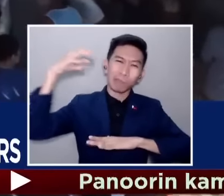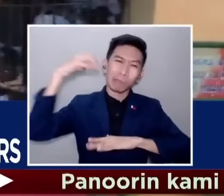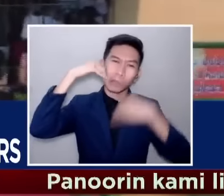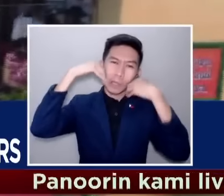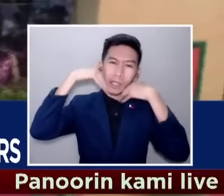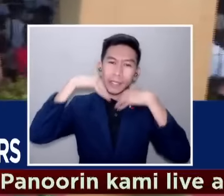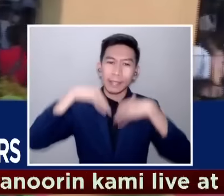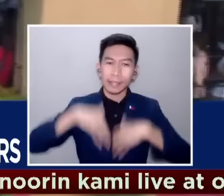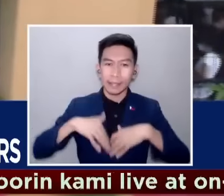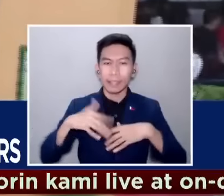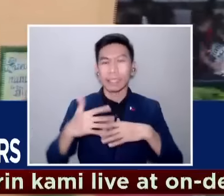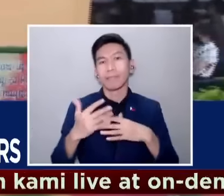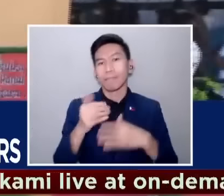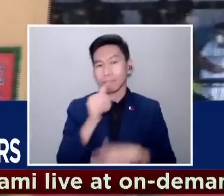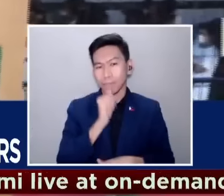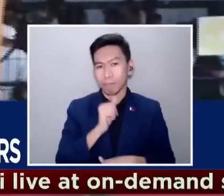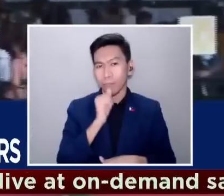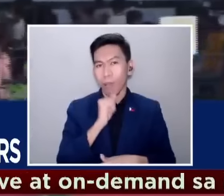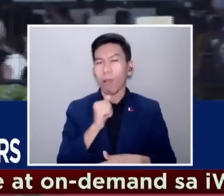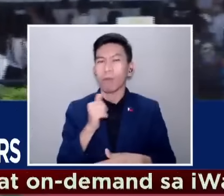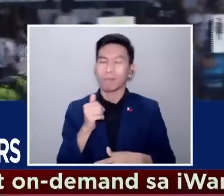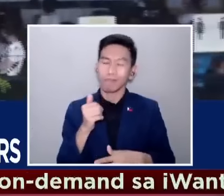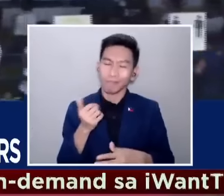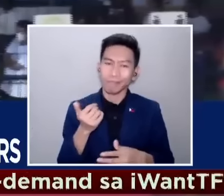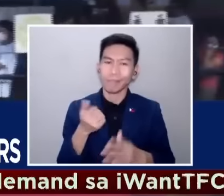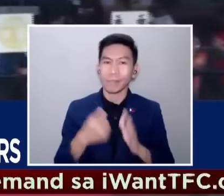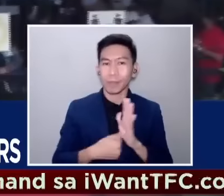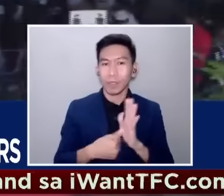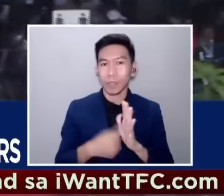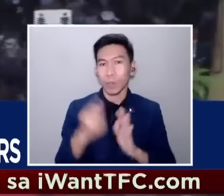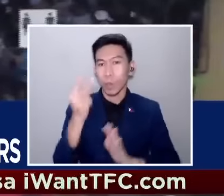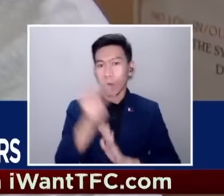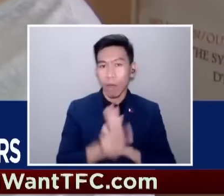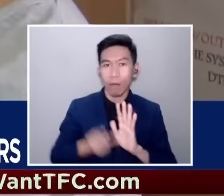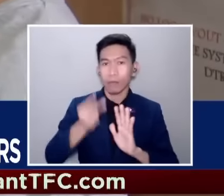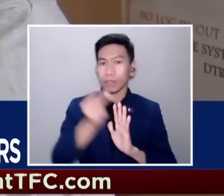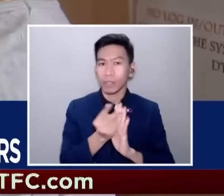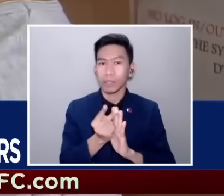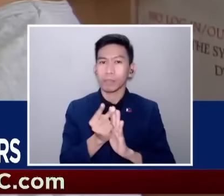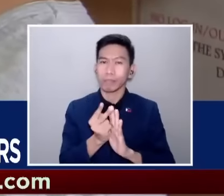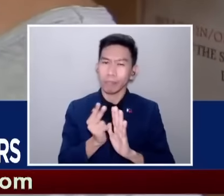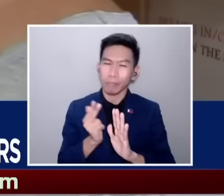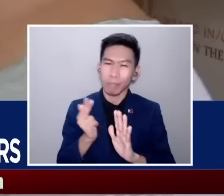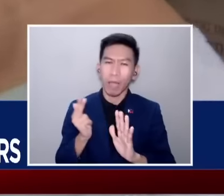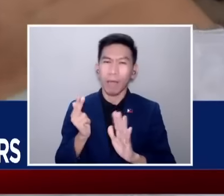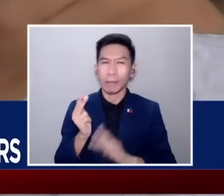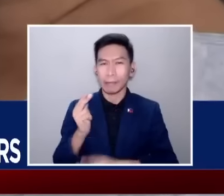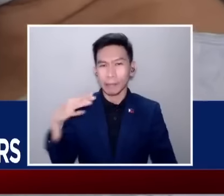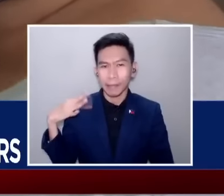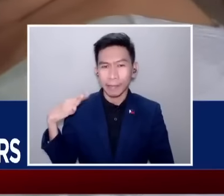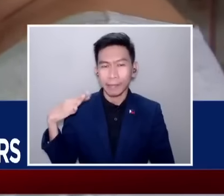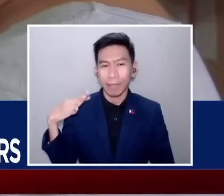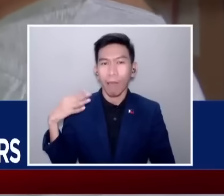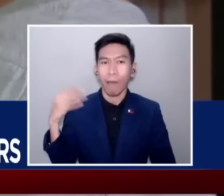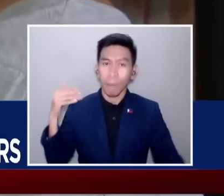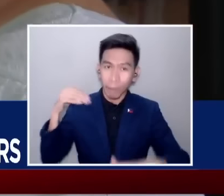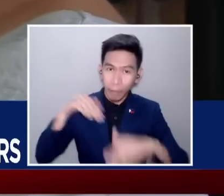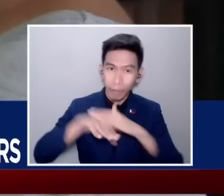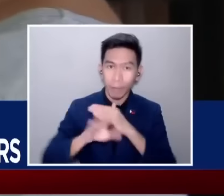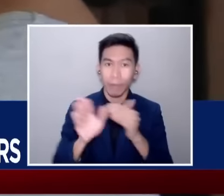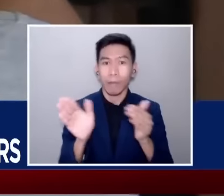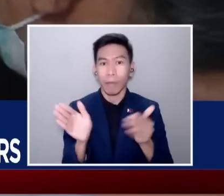iba, 2 oras ang binuno bago makapasok sa polling center. Pero lalo pang nadismaya ang botanteng si